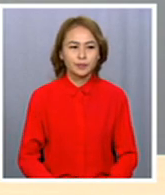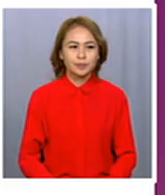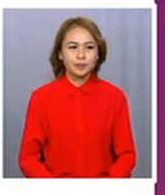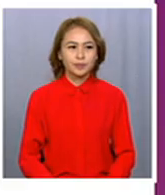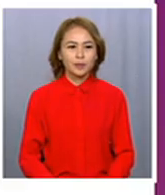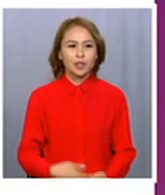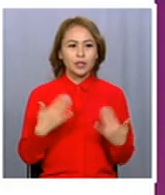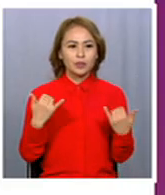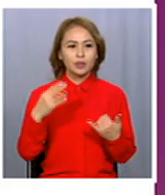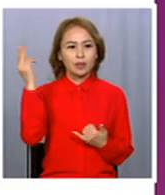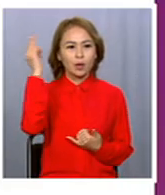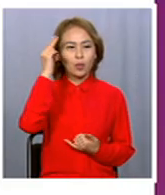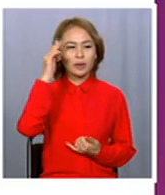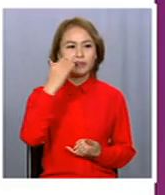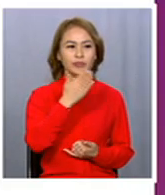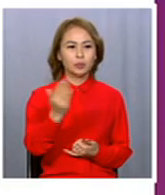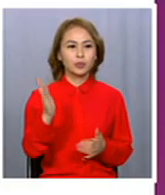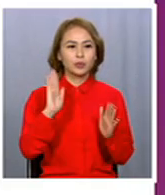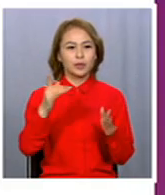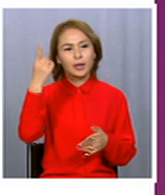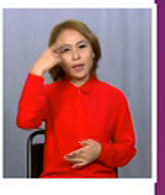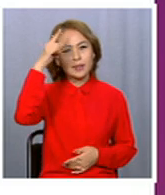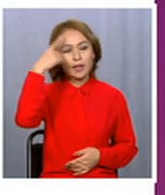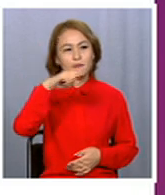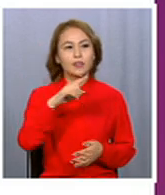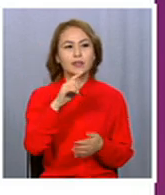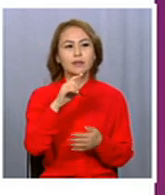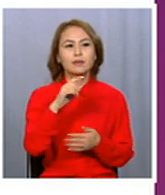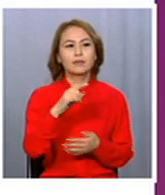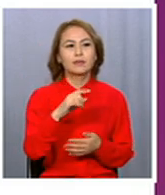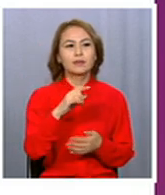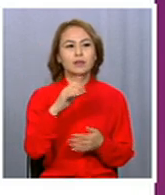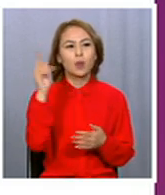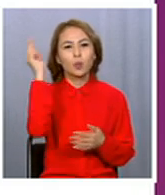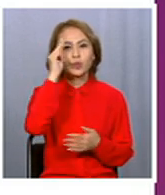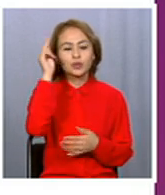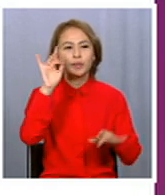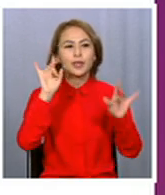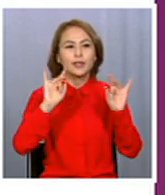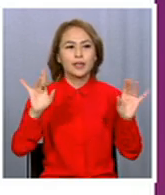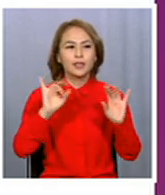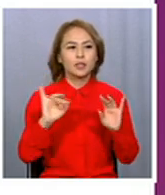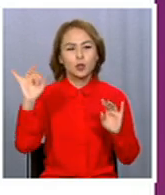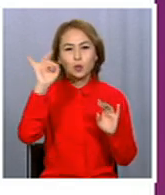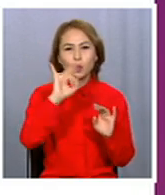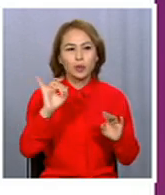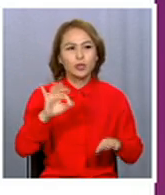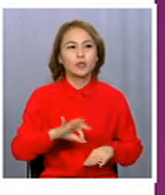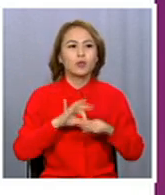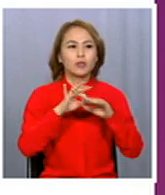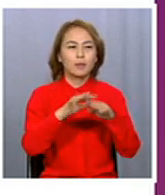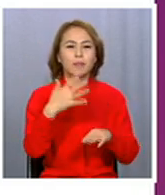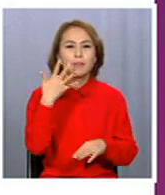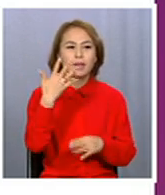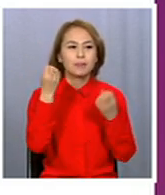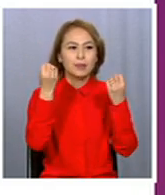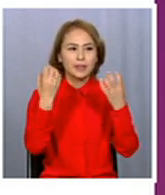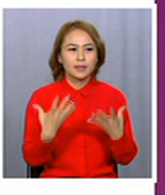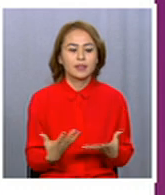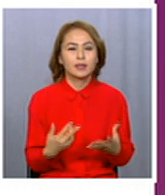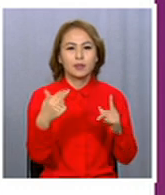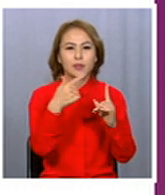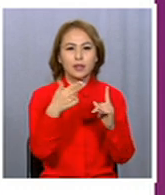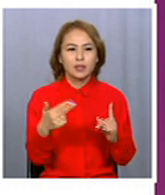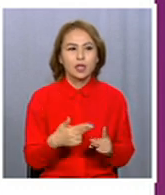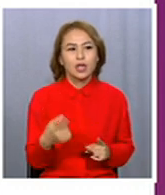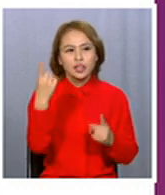Сегодня на уроке вы будете разгадывать загадки. Научитесь рассказывать историю, используя 5 простых